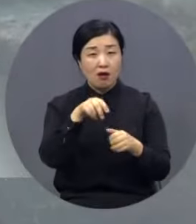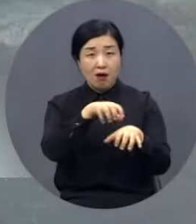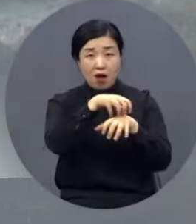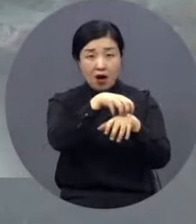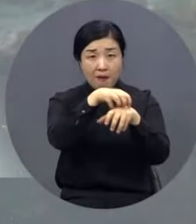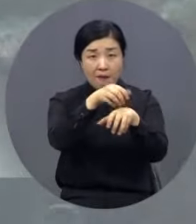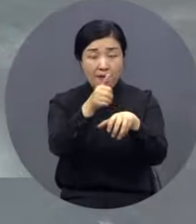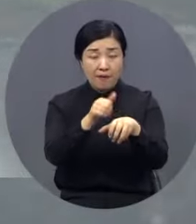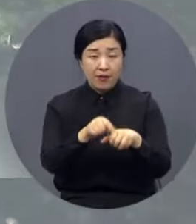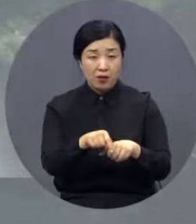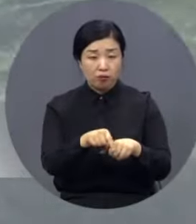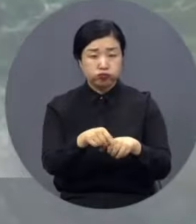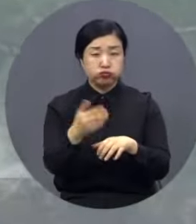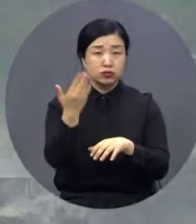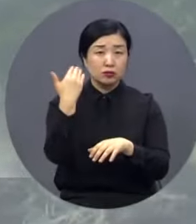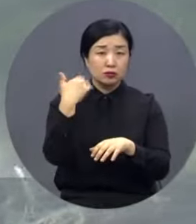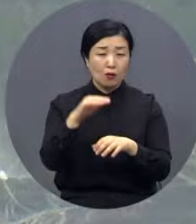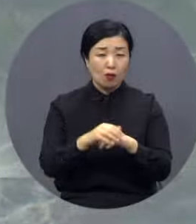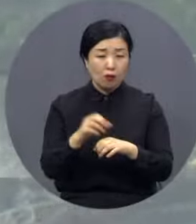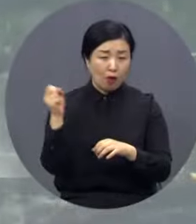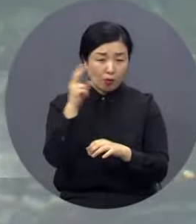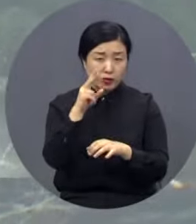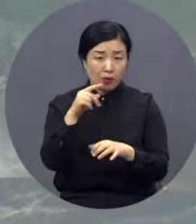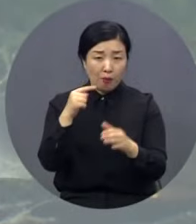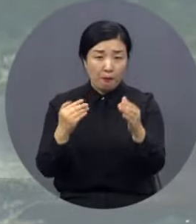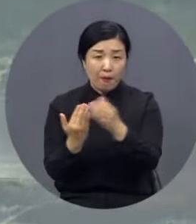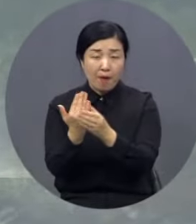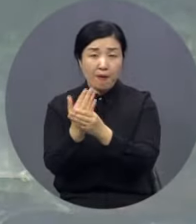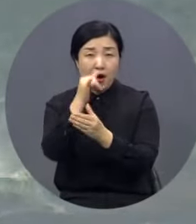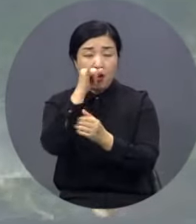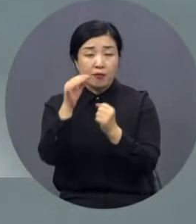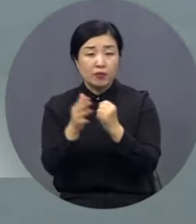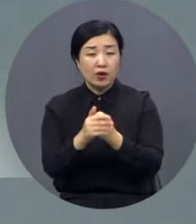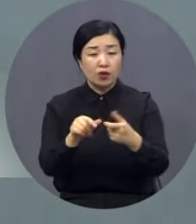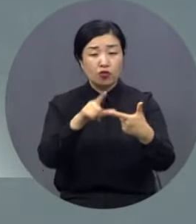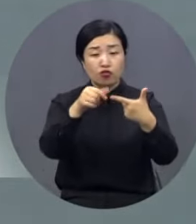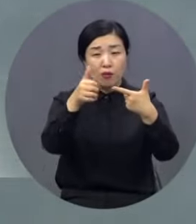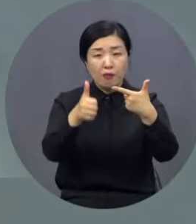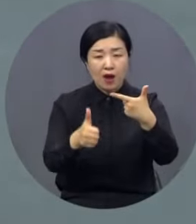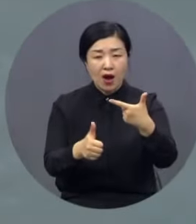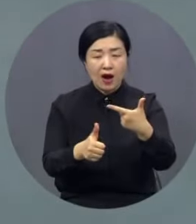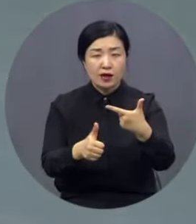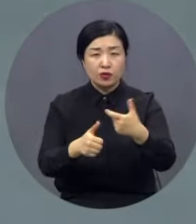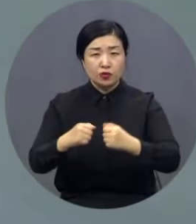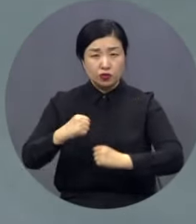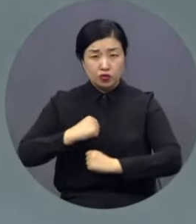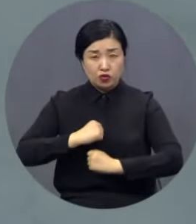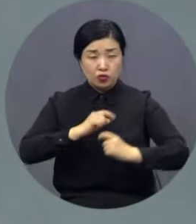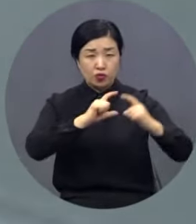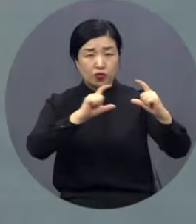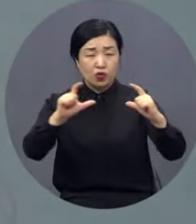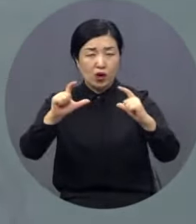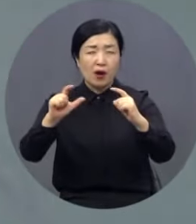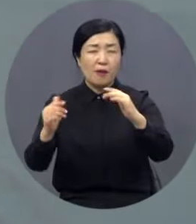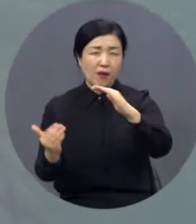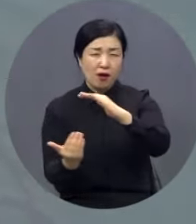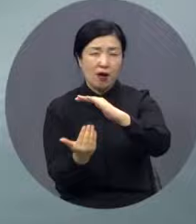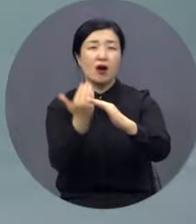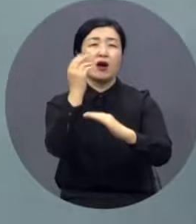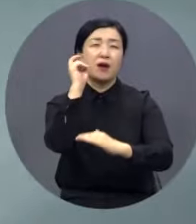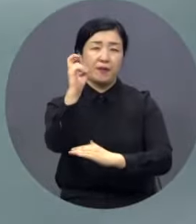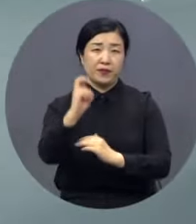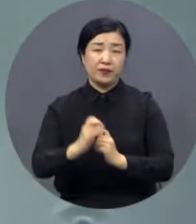해파리가 지난해보다 고밀도로 출연하고 있어 다음 달 말에는 주위보 발령 수준까지 도달할 것으로